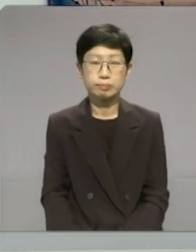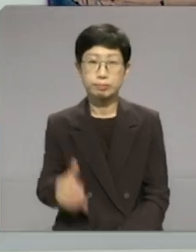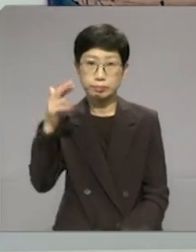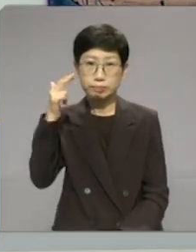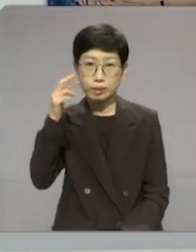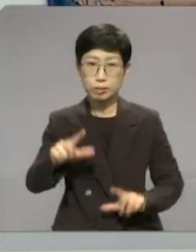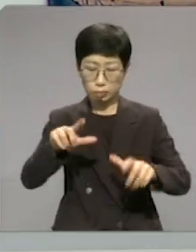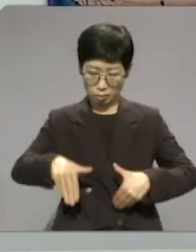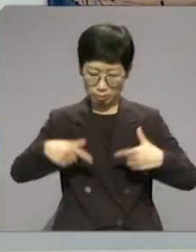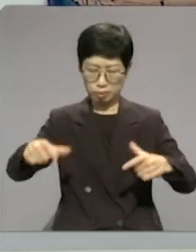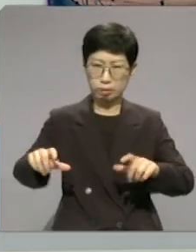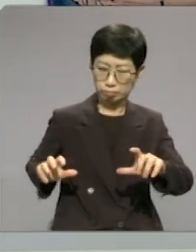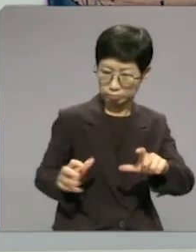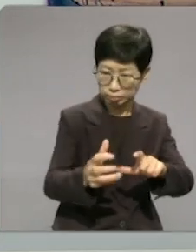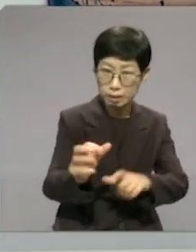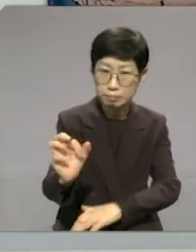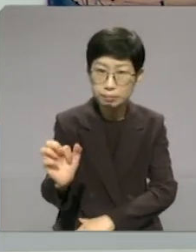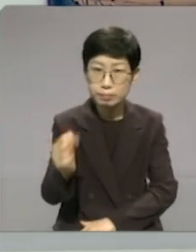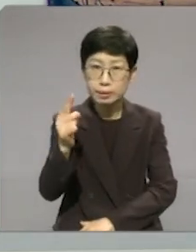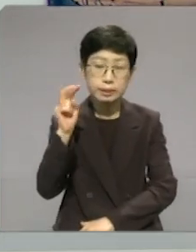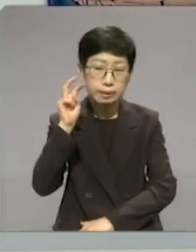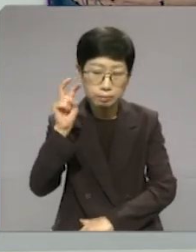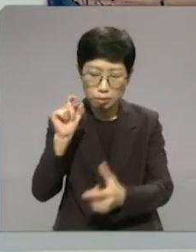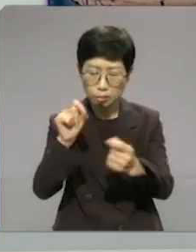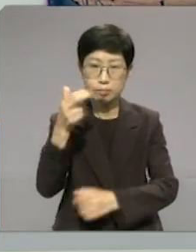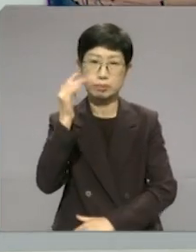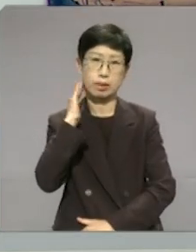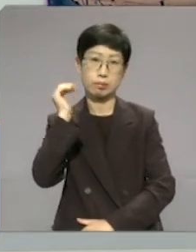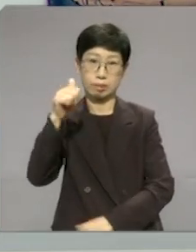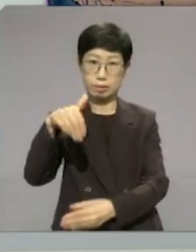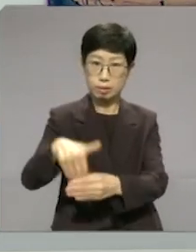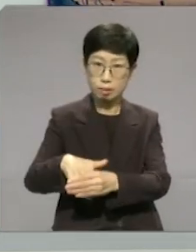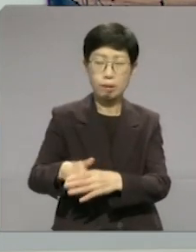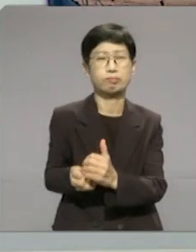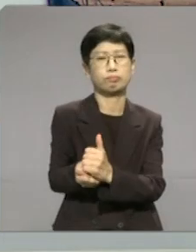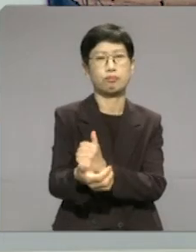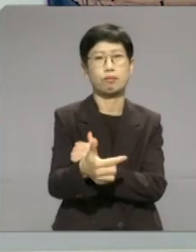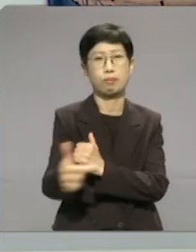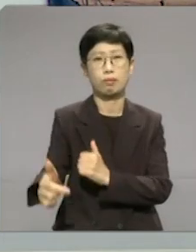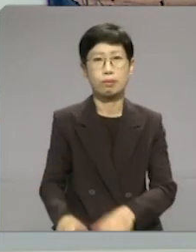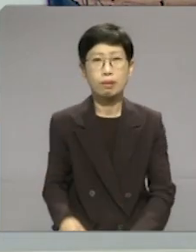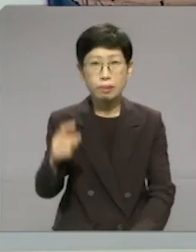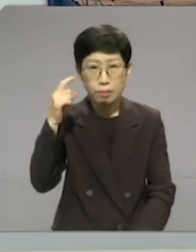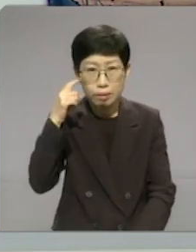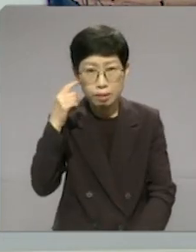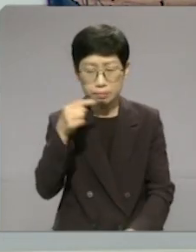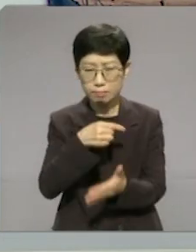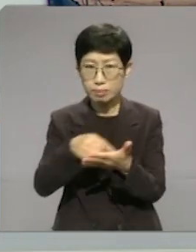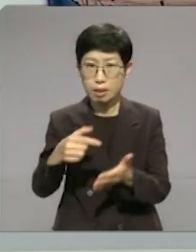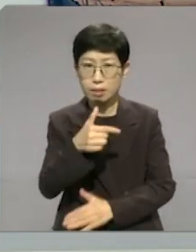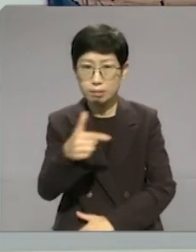미국 동남부를 강타한 허리케인이 20여일 앞으로 다가온 미국 대선 레이스에 파장을 일으키고 있습니다. 엄청난 피해